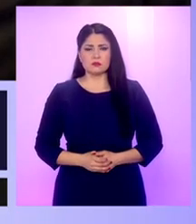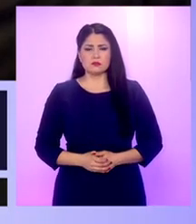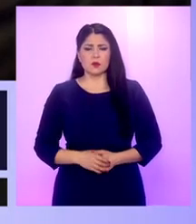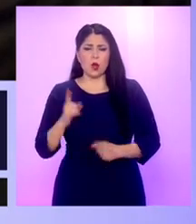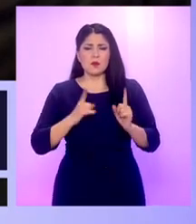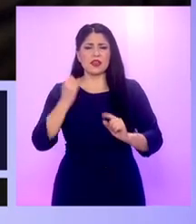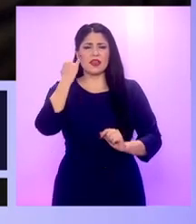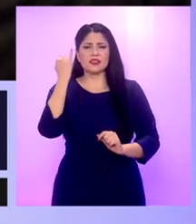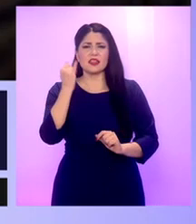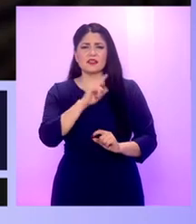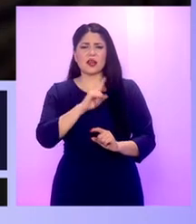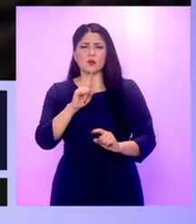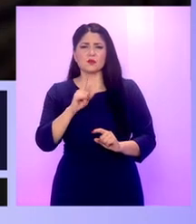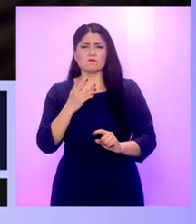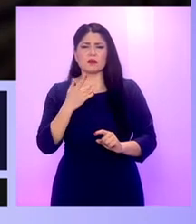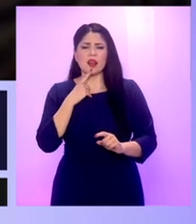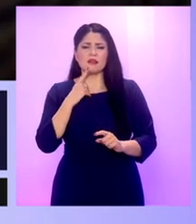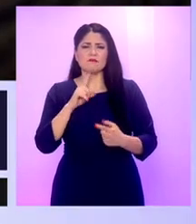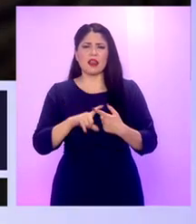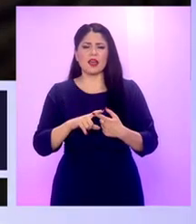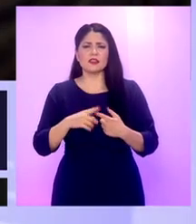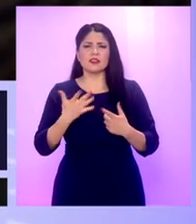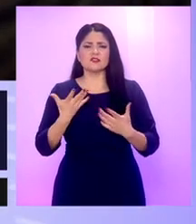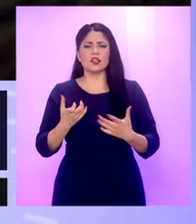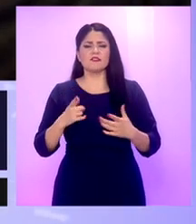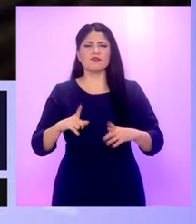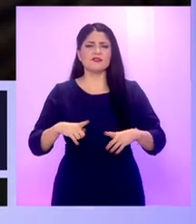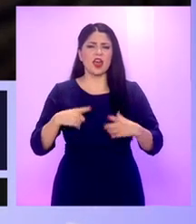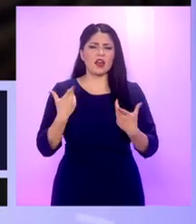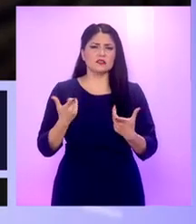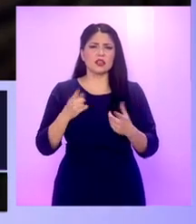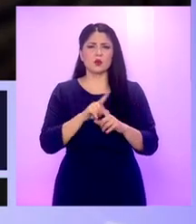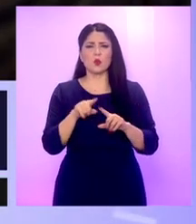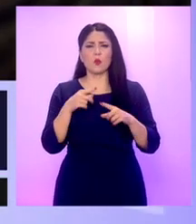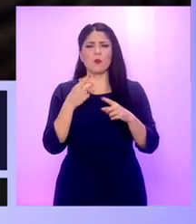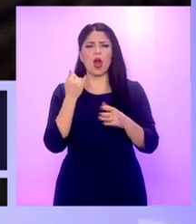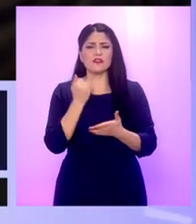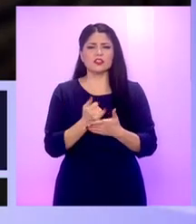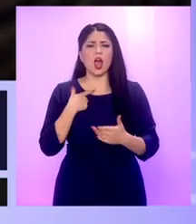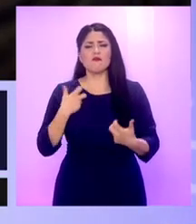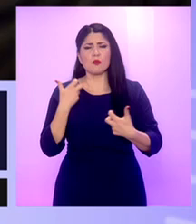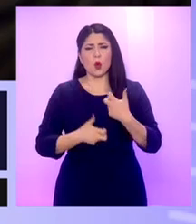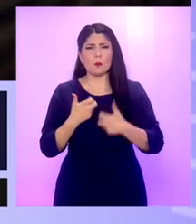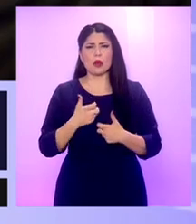cu utopii umanitare și s-a ciocnit de sistem,